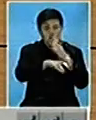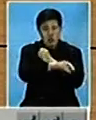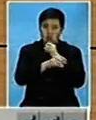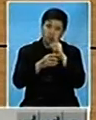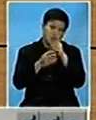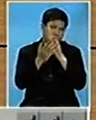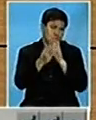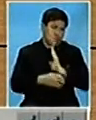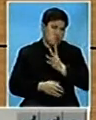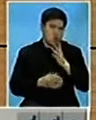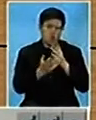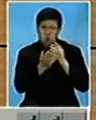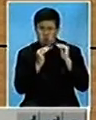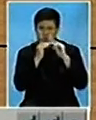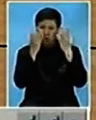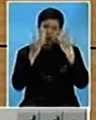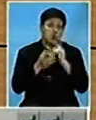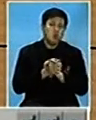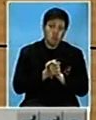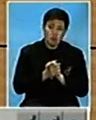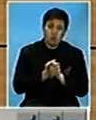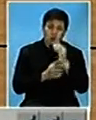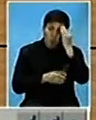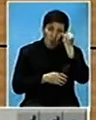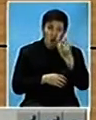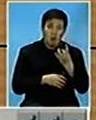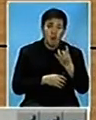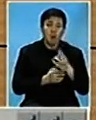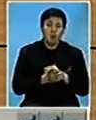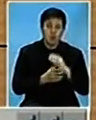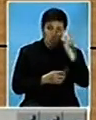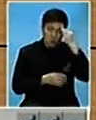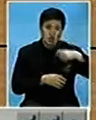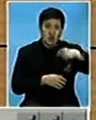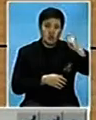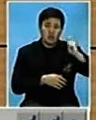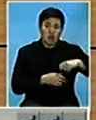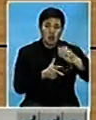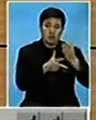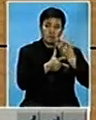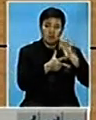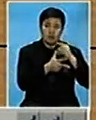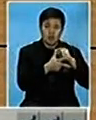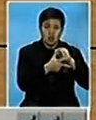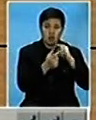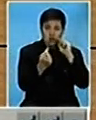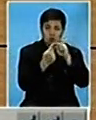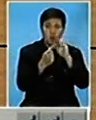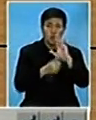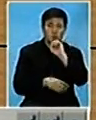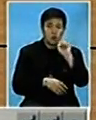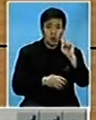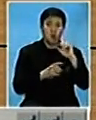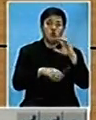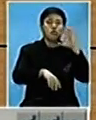านาเพราะอะไรครับเพราะว่าศาลฎีกาแผนกคดีอาญาผู้ดำรงตำแหน่งทางการเมืองท่านออกหม